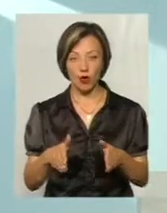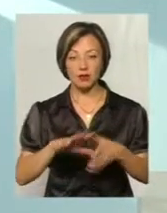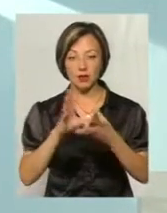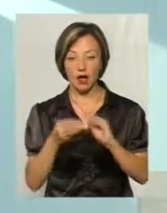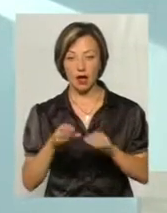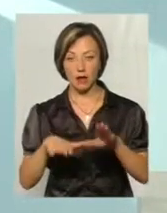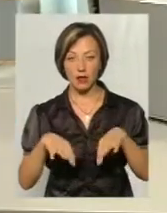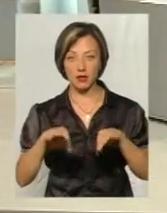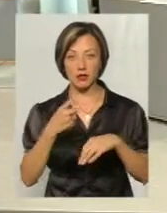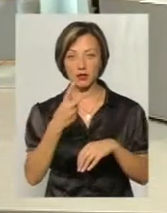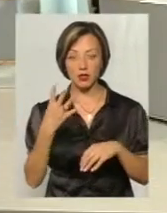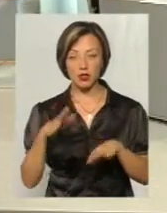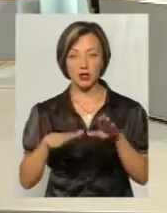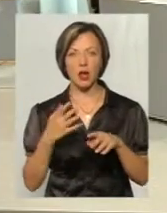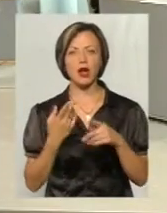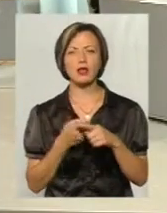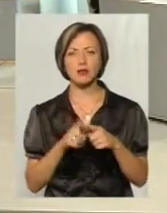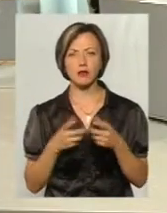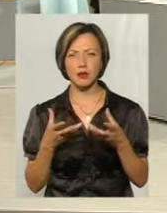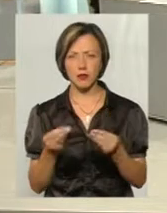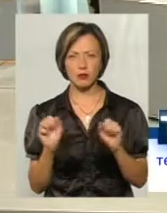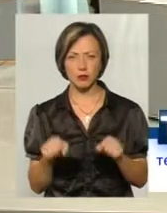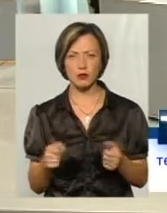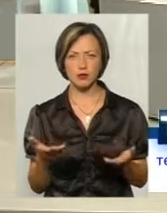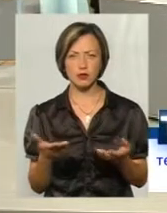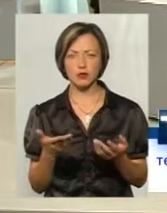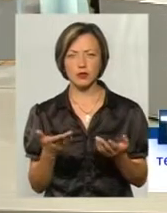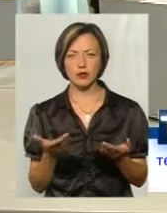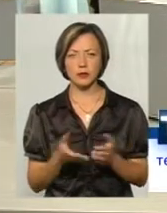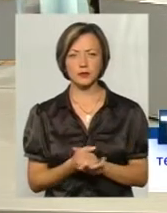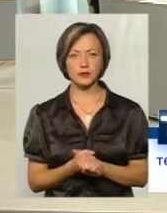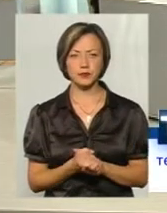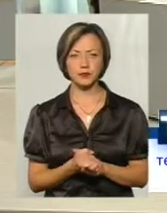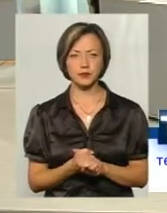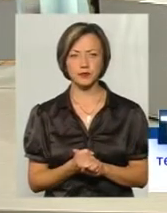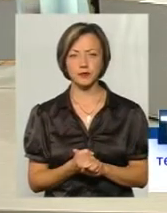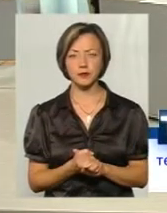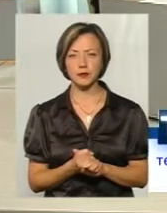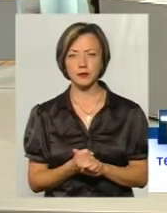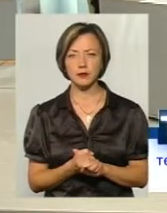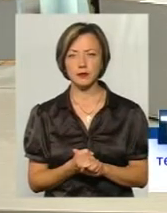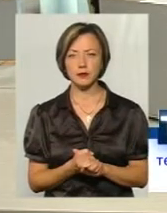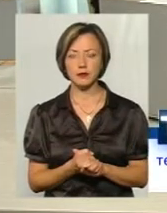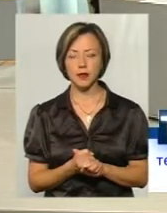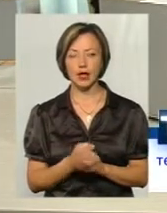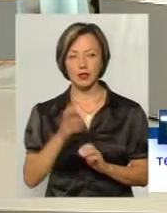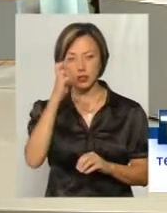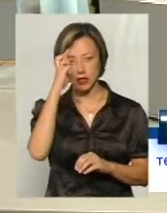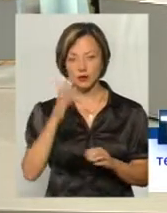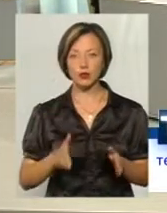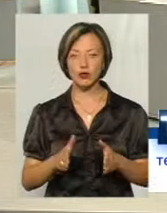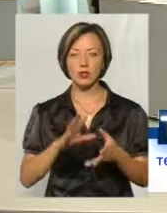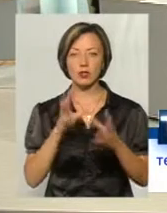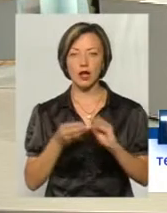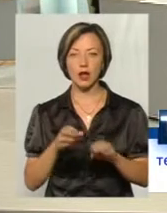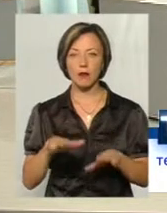автомобіля має бути 24 тонни. А як на це можна повпливати? От що змінюється? Ну, дозвольте я ще два слова. І на державних дорогах загальна